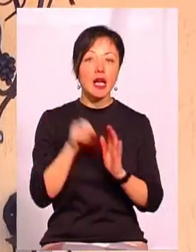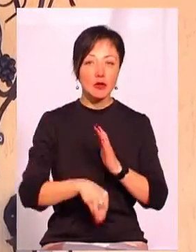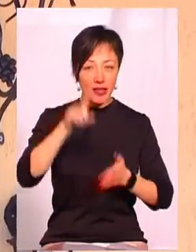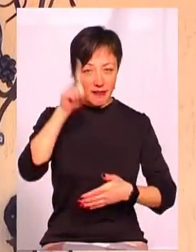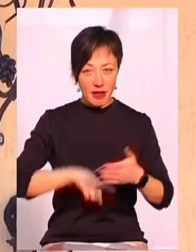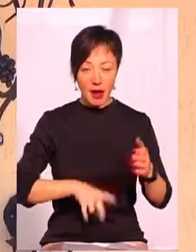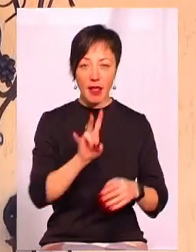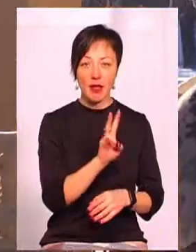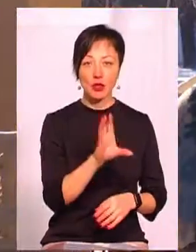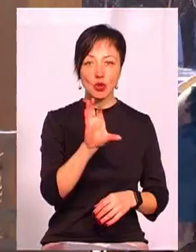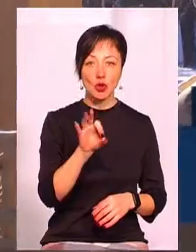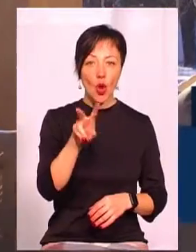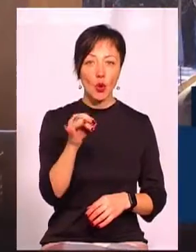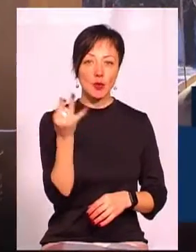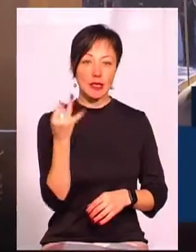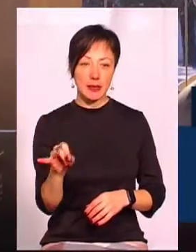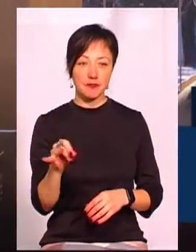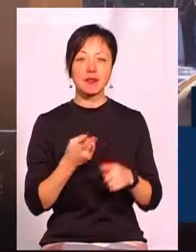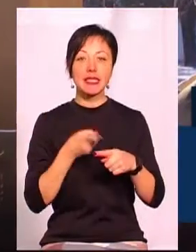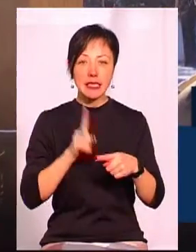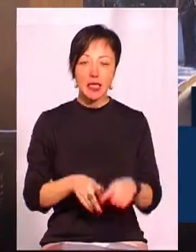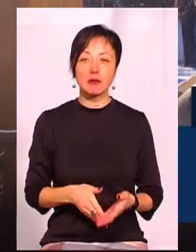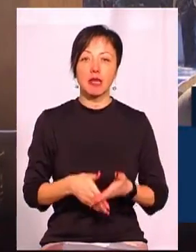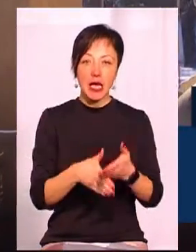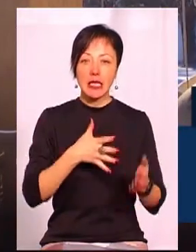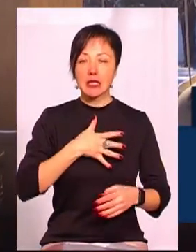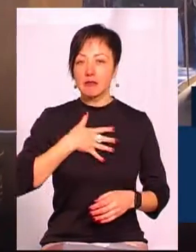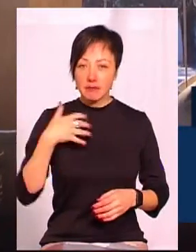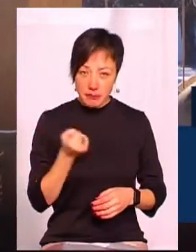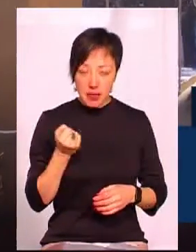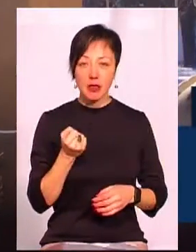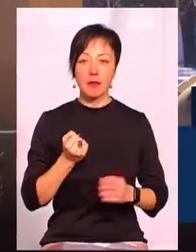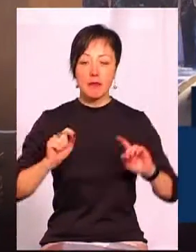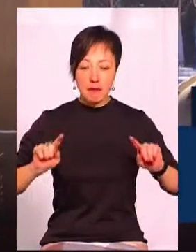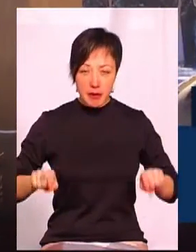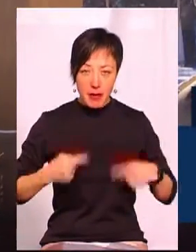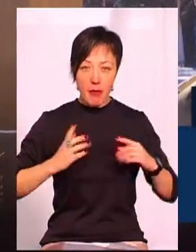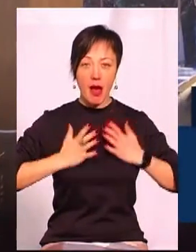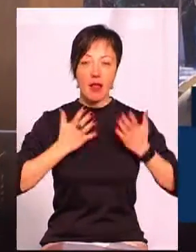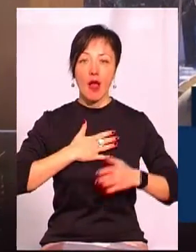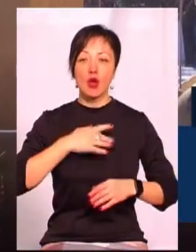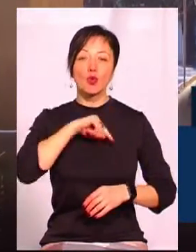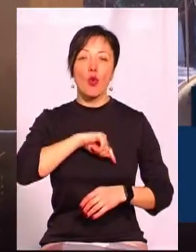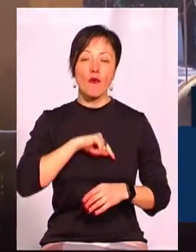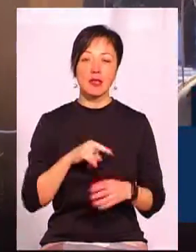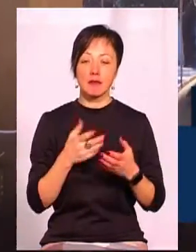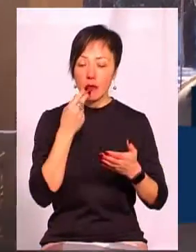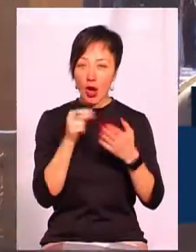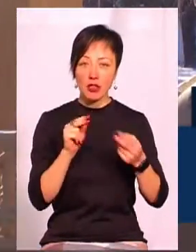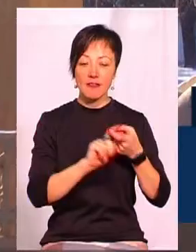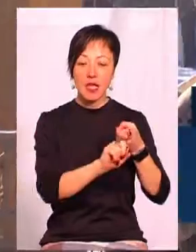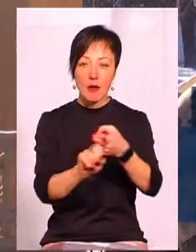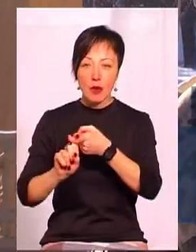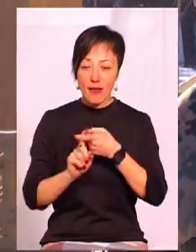віру, Нестора Солунського. Сприяє зміцненню і морального духу, піднімає нашу духовність. Це покращує взаємодію як в